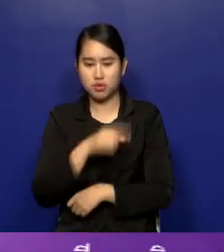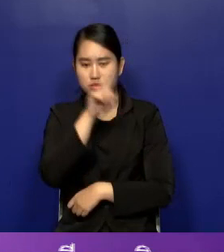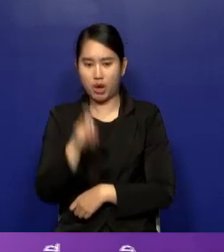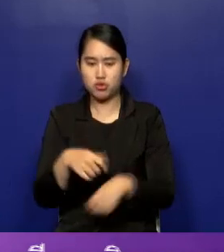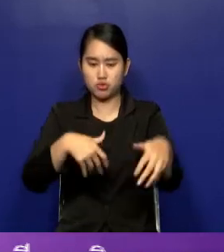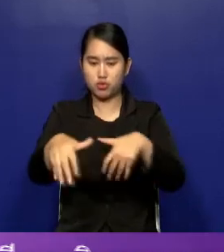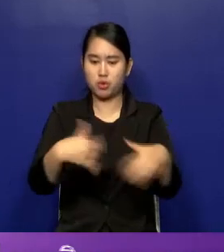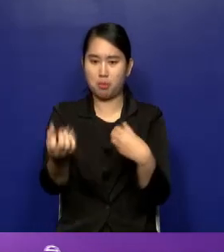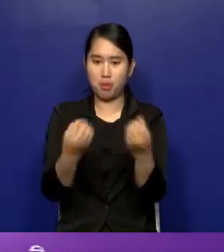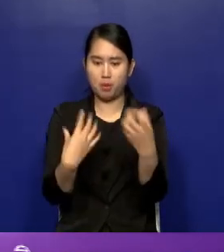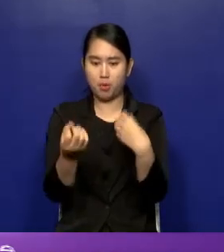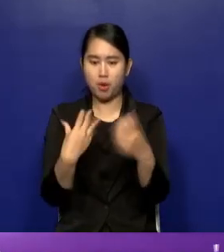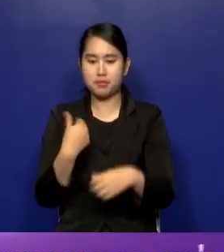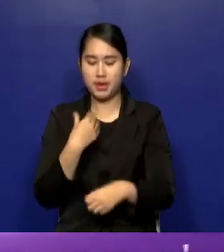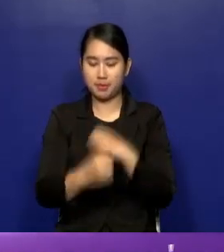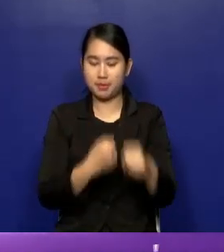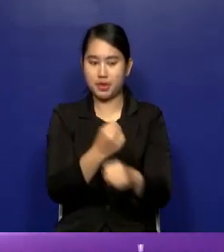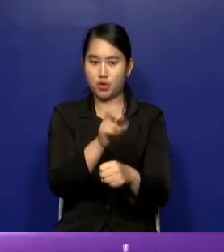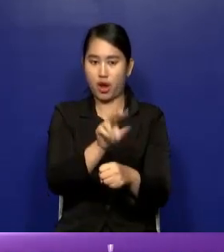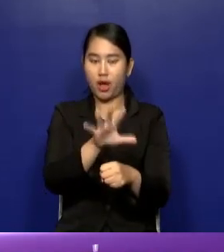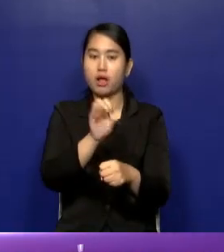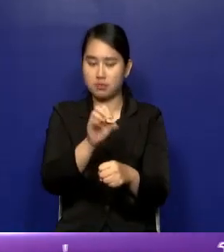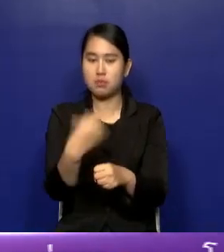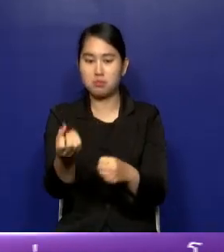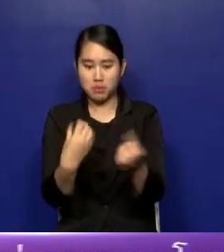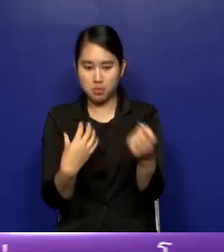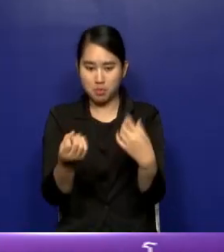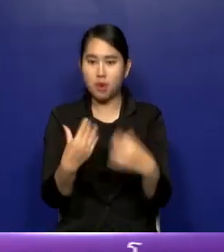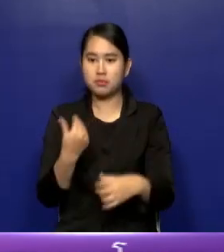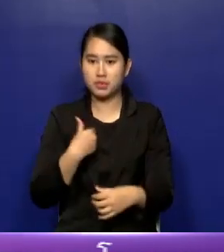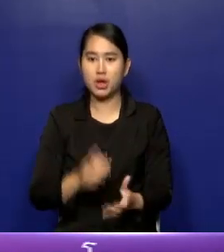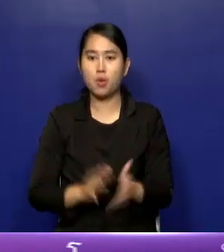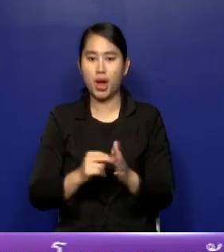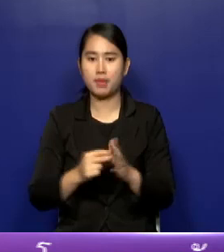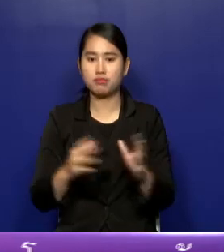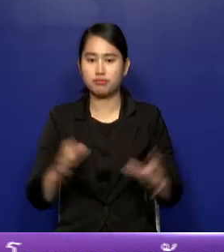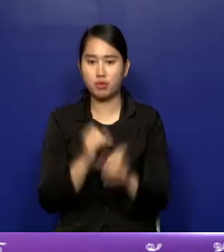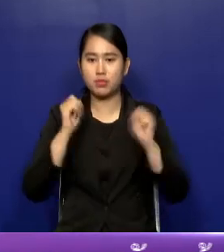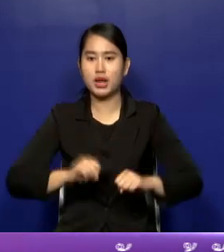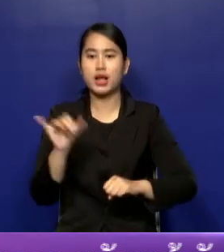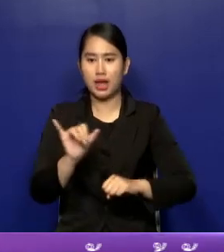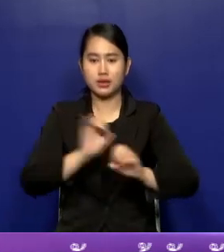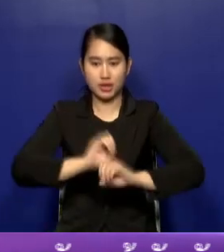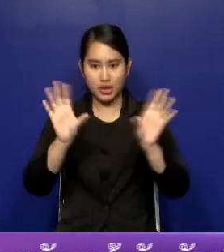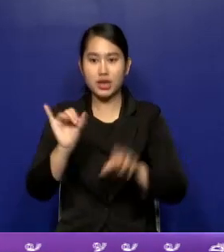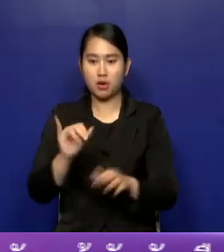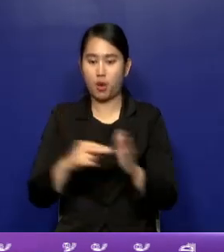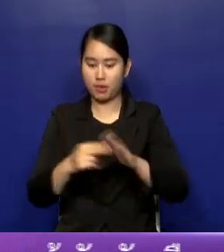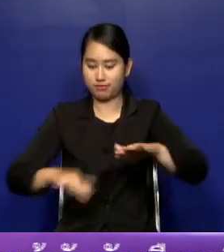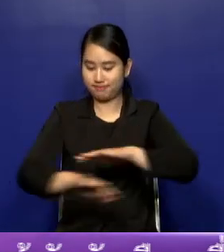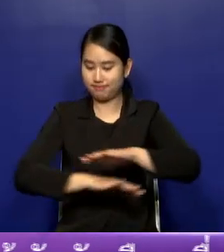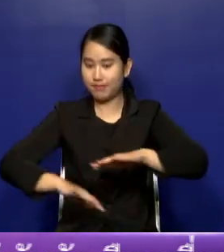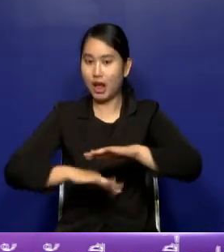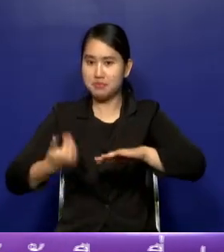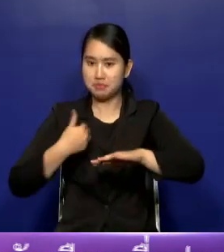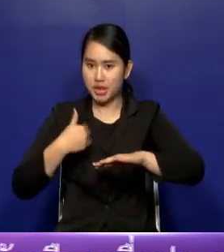รียกร้องมาเรียกร้องมาตั้งปี250มาแล้วนะครับถึงแม้ว่าจะไม่มีข้อยุติอย่างชัดเจนแต่ก็มีหลักฐานจ